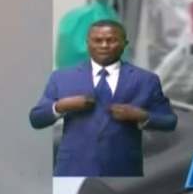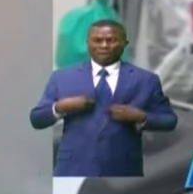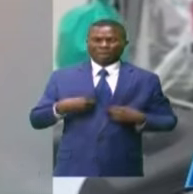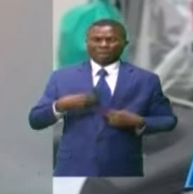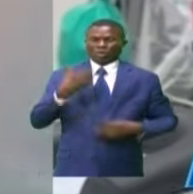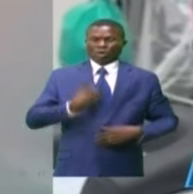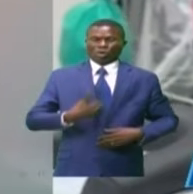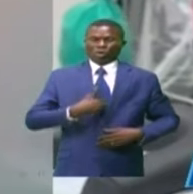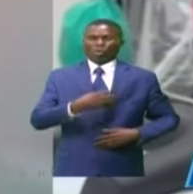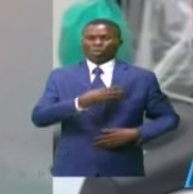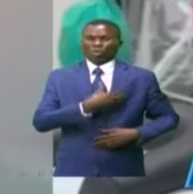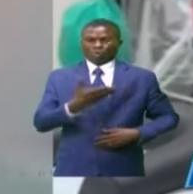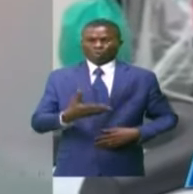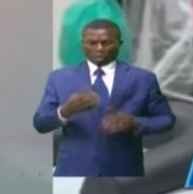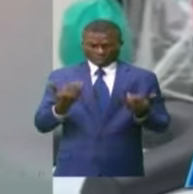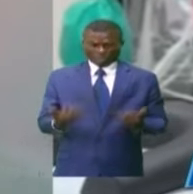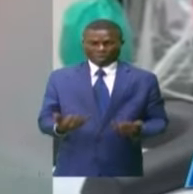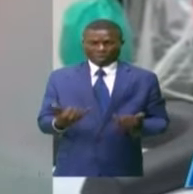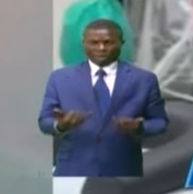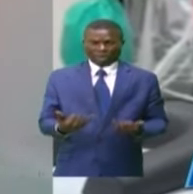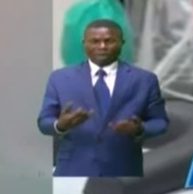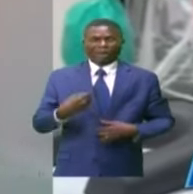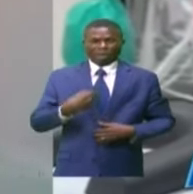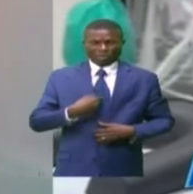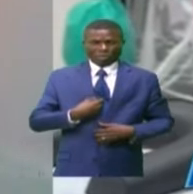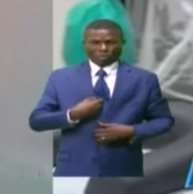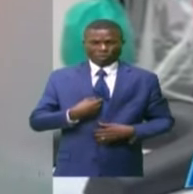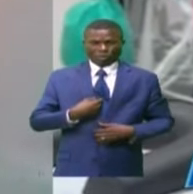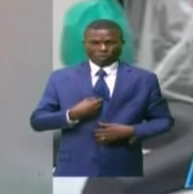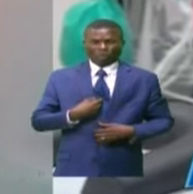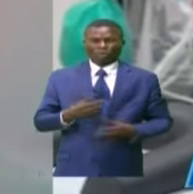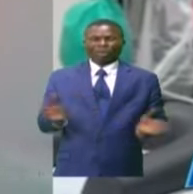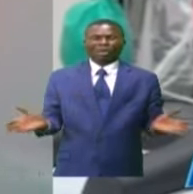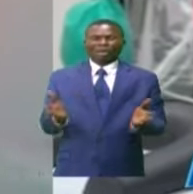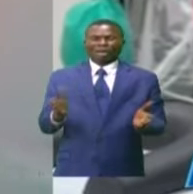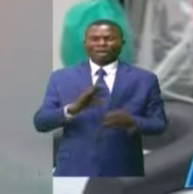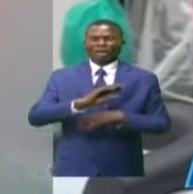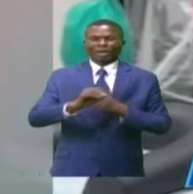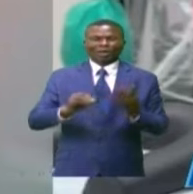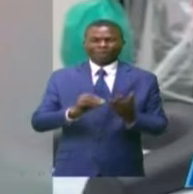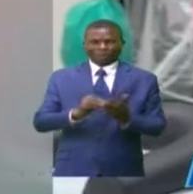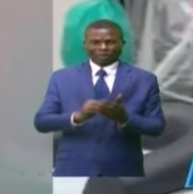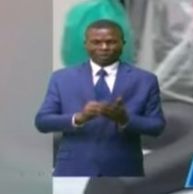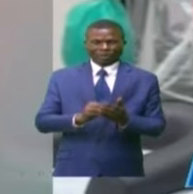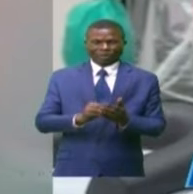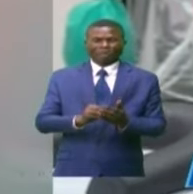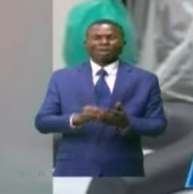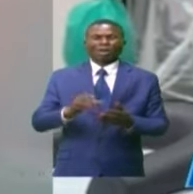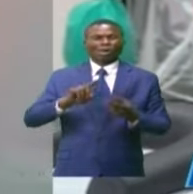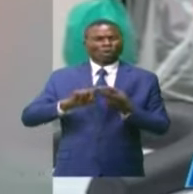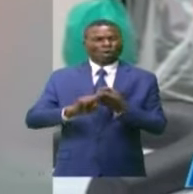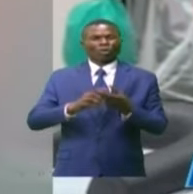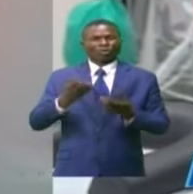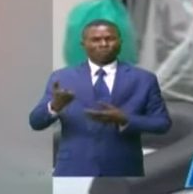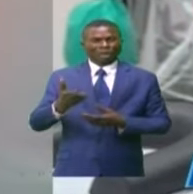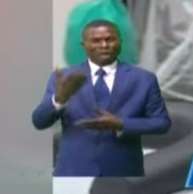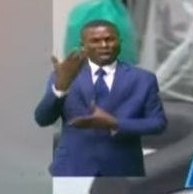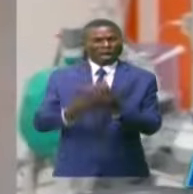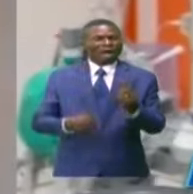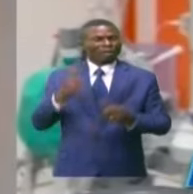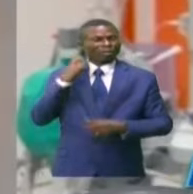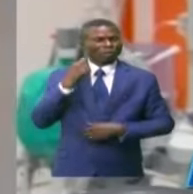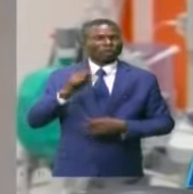pédiatrique, en charge. Maintenant, pour le moment, je peux placer un cathé central, je peux gérer les urgences même à l'absence du